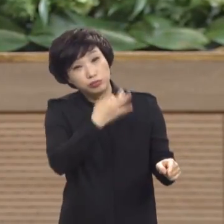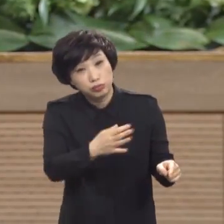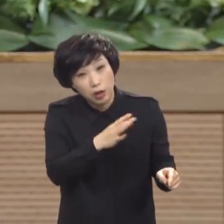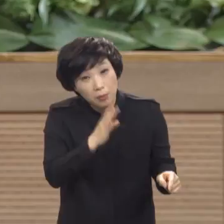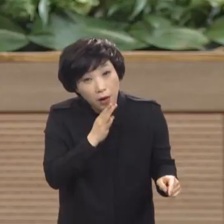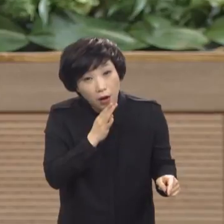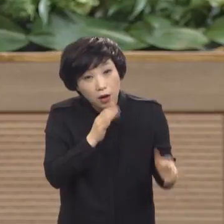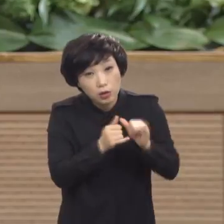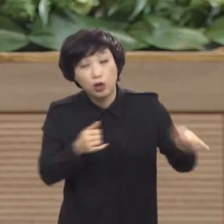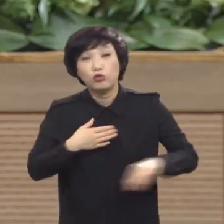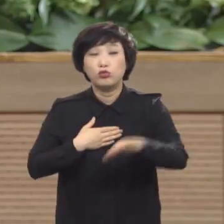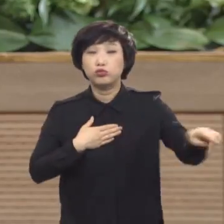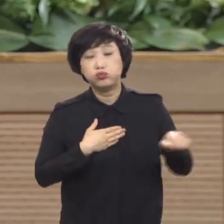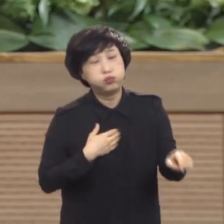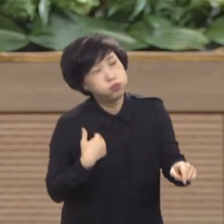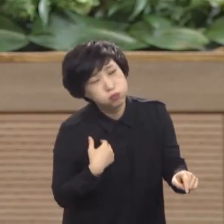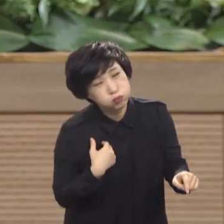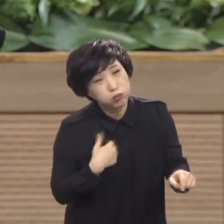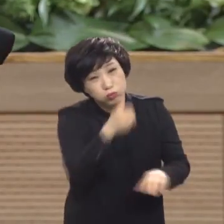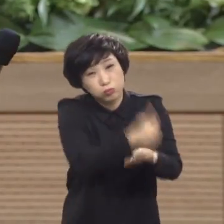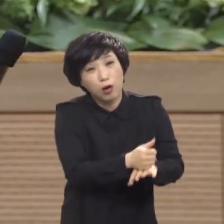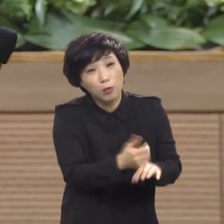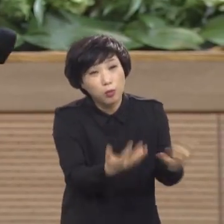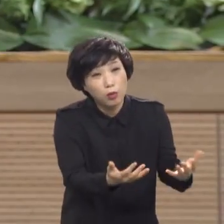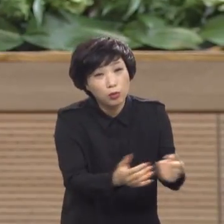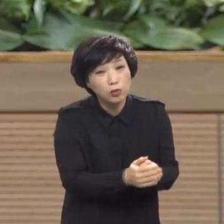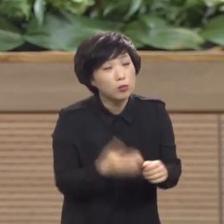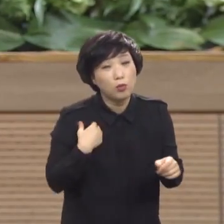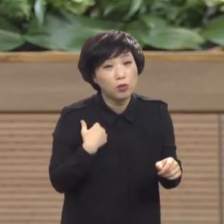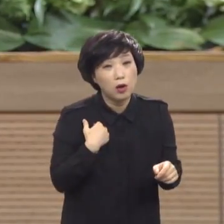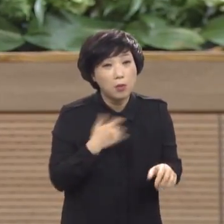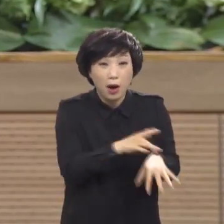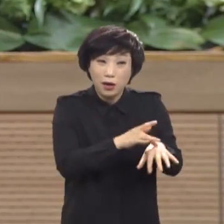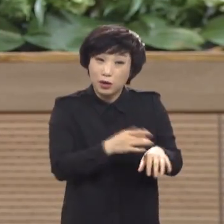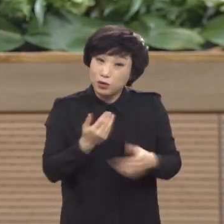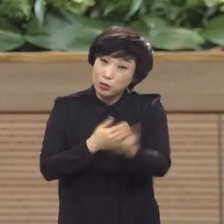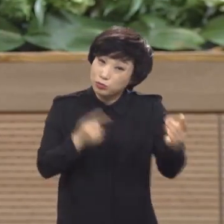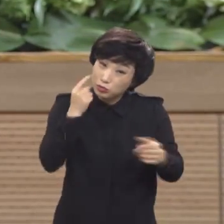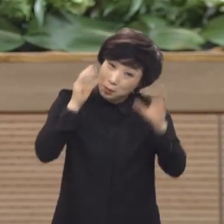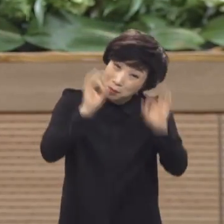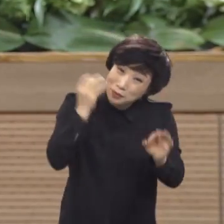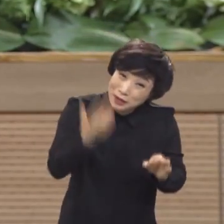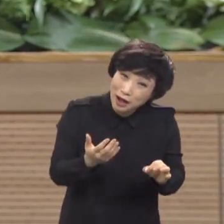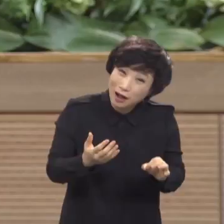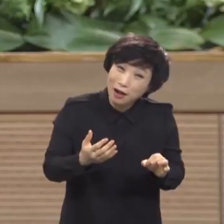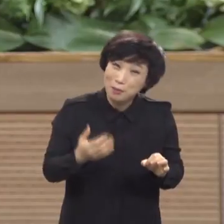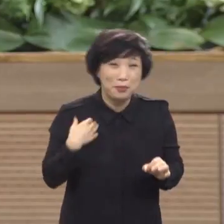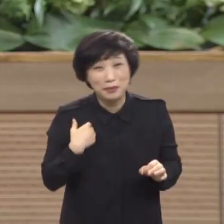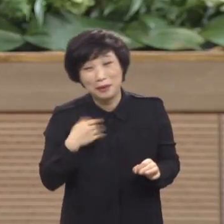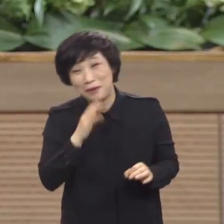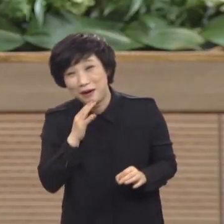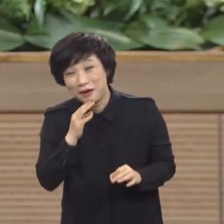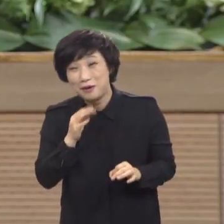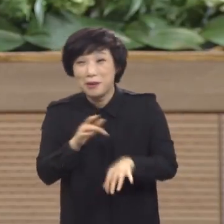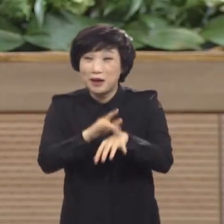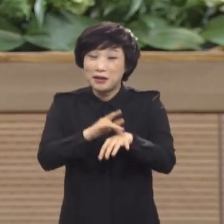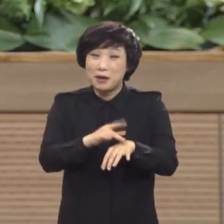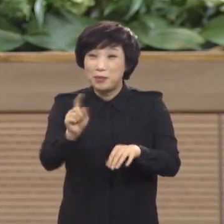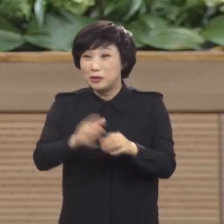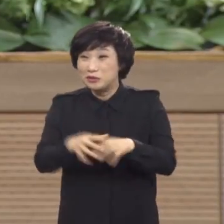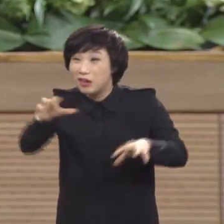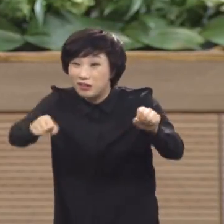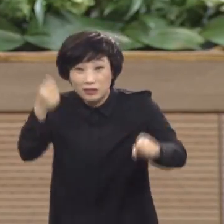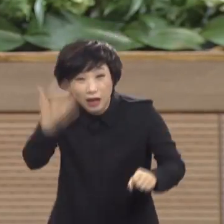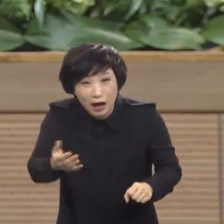인간은 그런 사실도 몰라. 마귀가 눈에 보여? 손에 잡혀? 아니 우리 그 부득식이라도요,